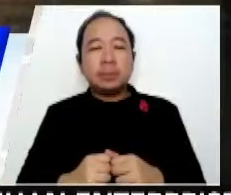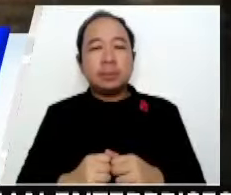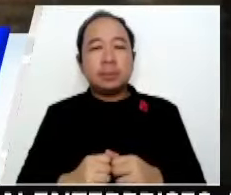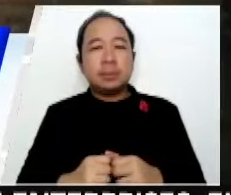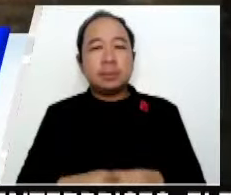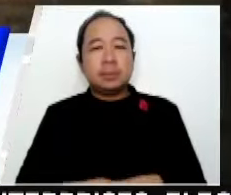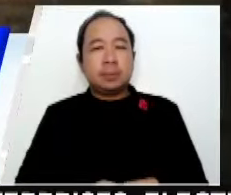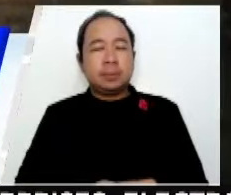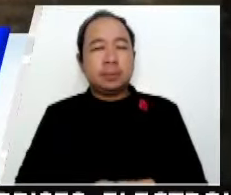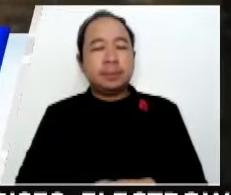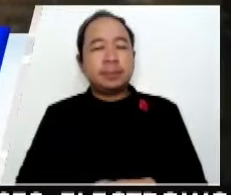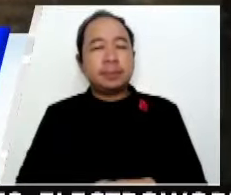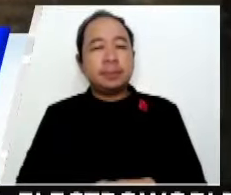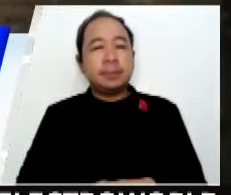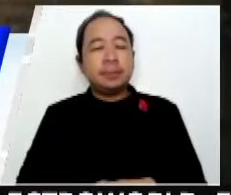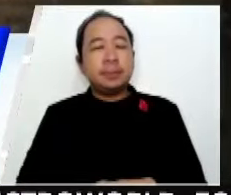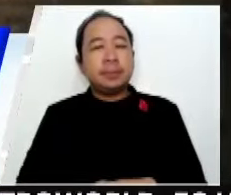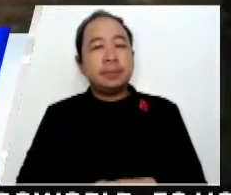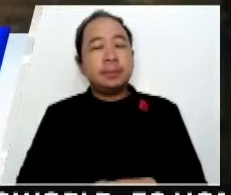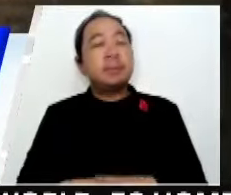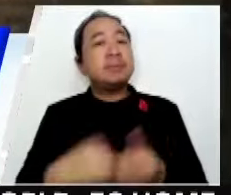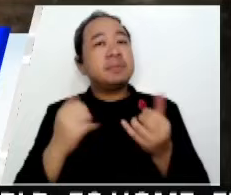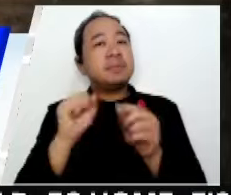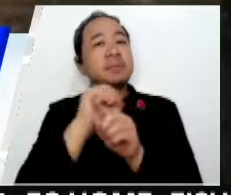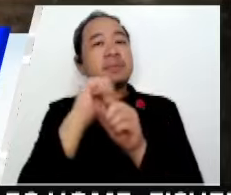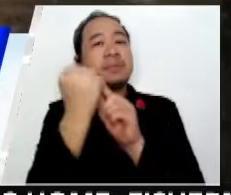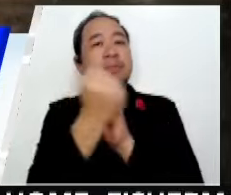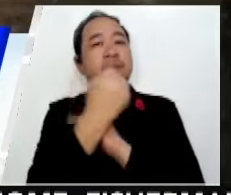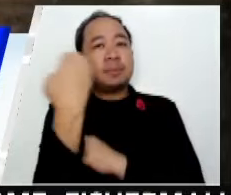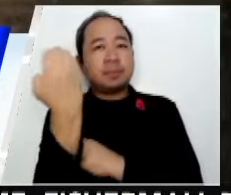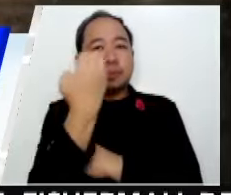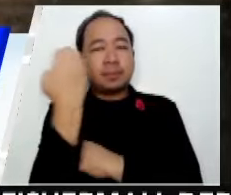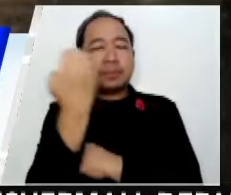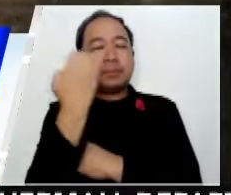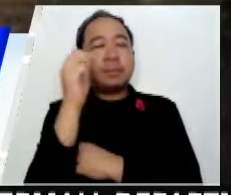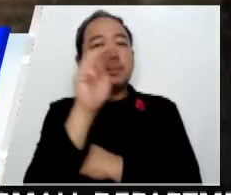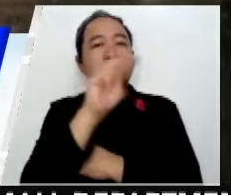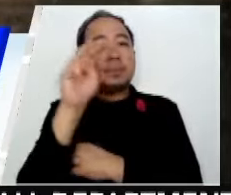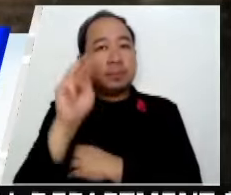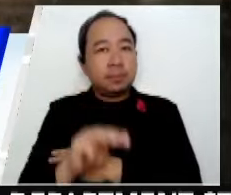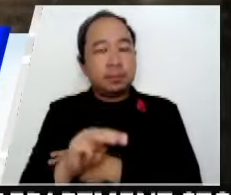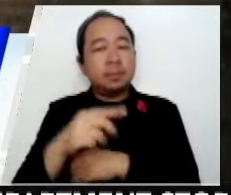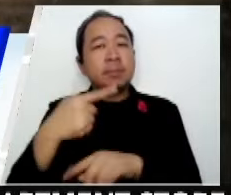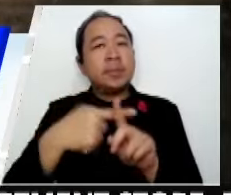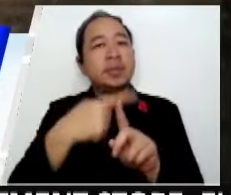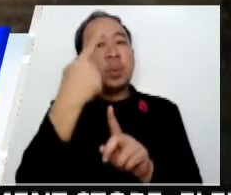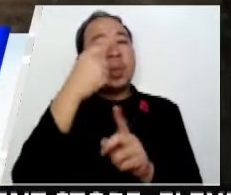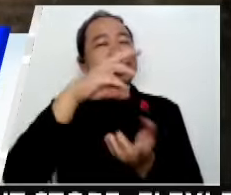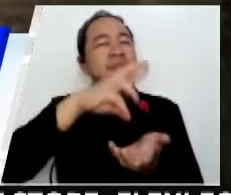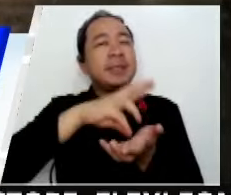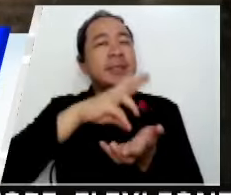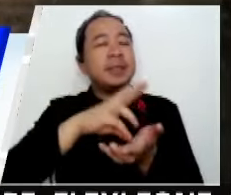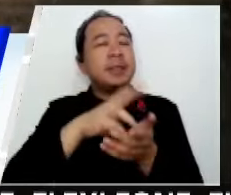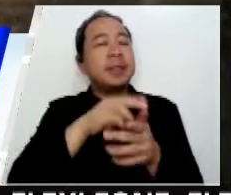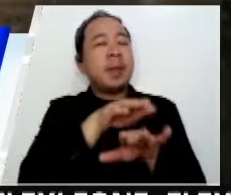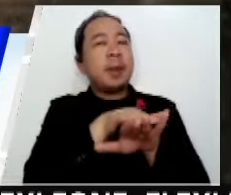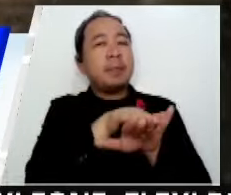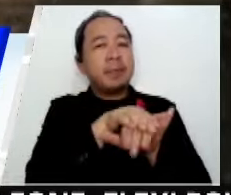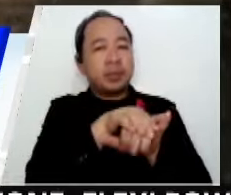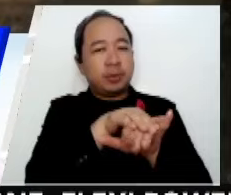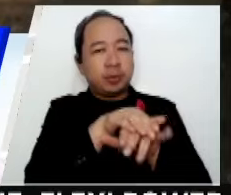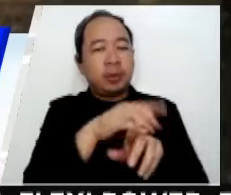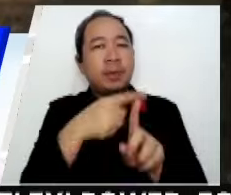Samantala, isinailalim na sa state of calamity ang Metro Manila, gayon din ang isang bayan sa Oriental Mindoro at 20 bayang iba pa sa